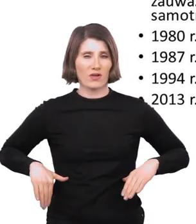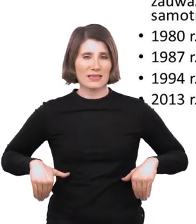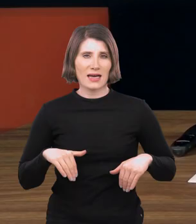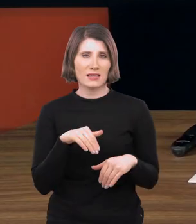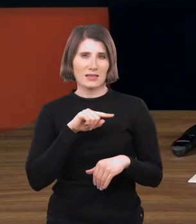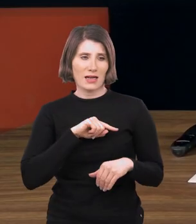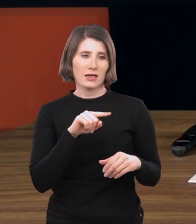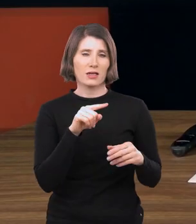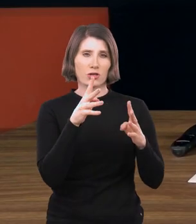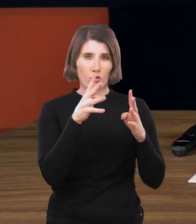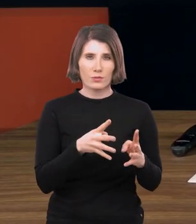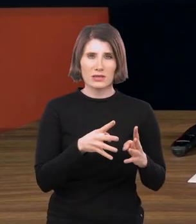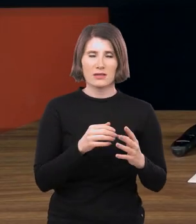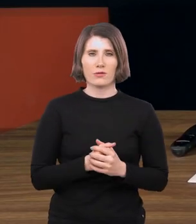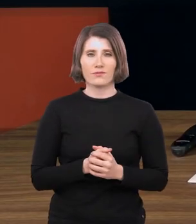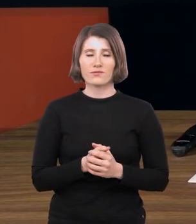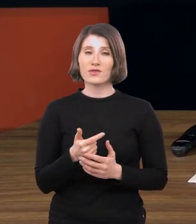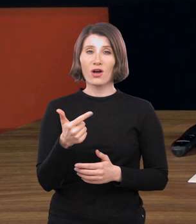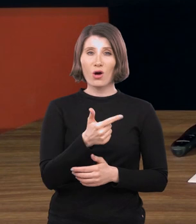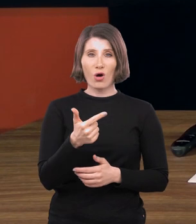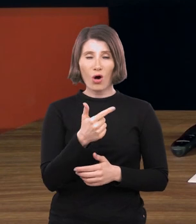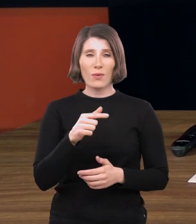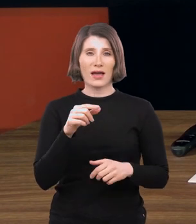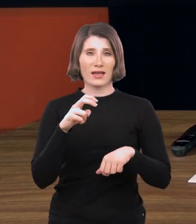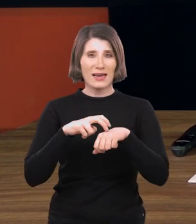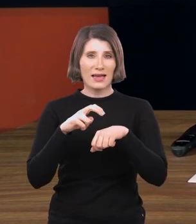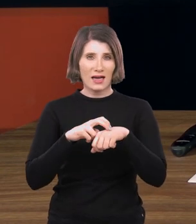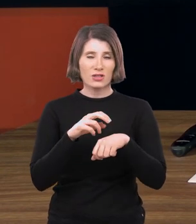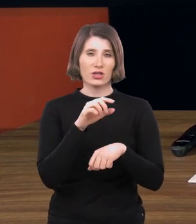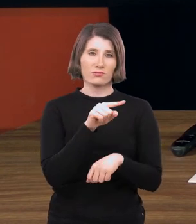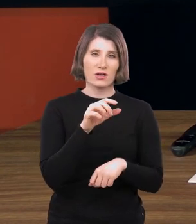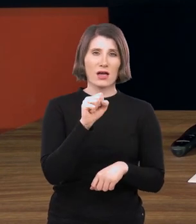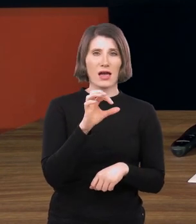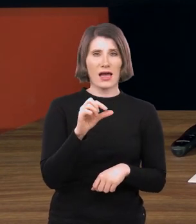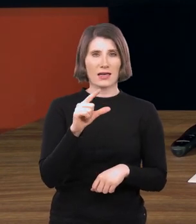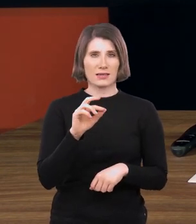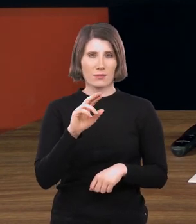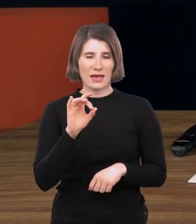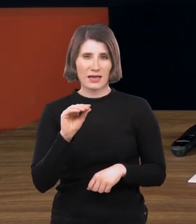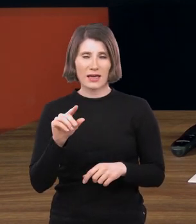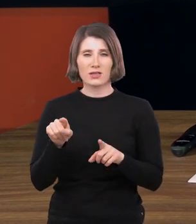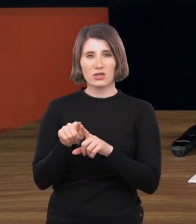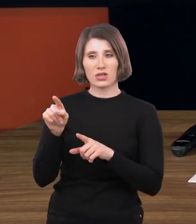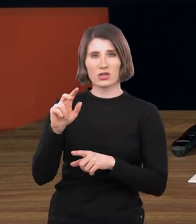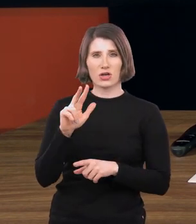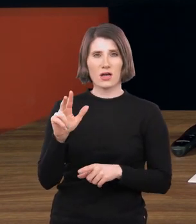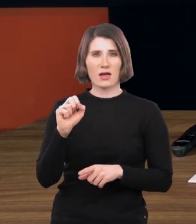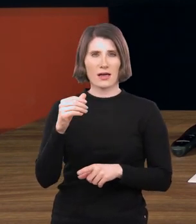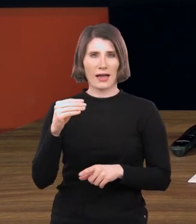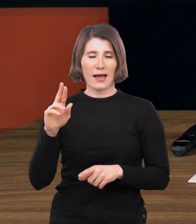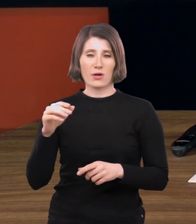psychiatrę. Proszę zauważyć, że obaj panowie, i Hans Asperger, i Leo Kanner, pracowali